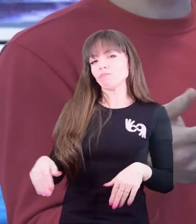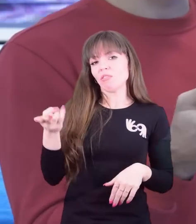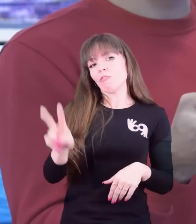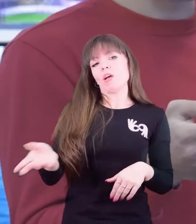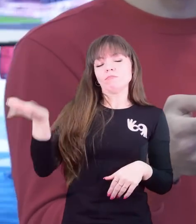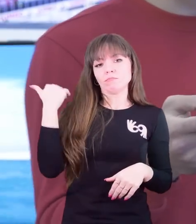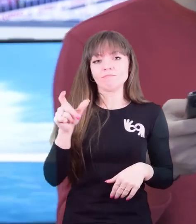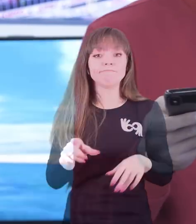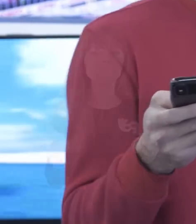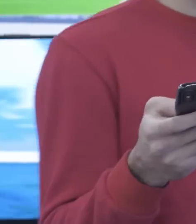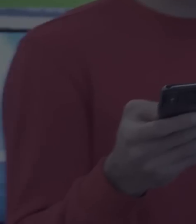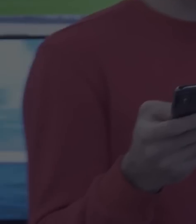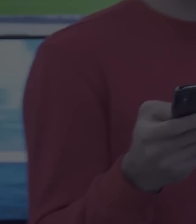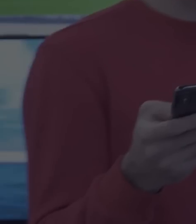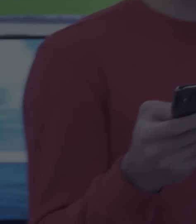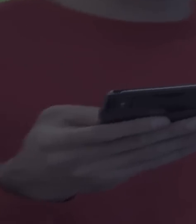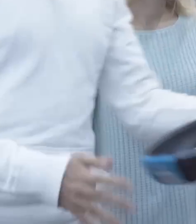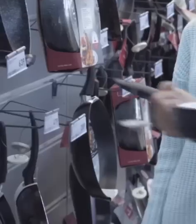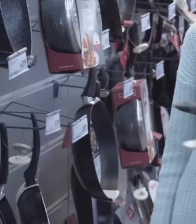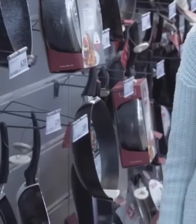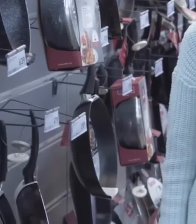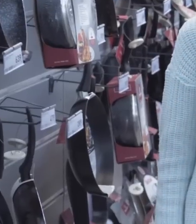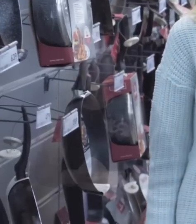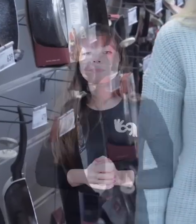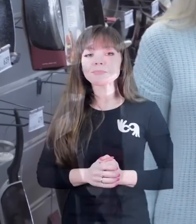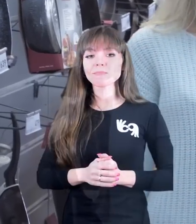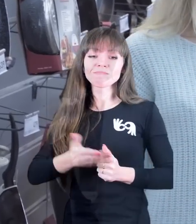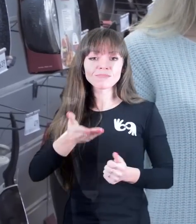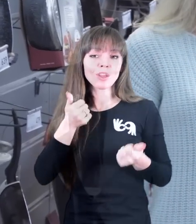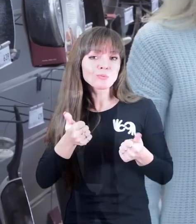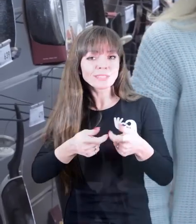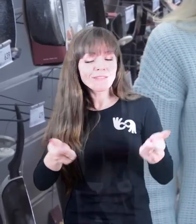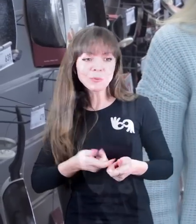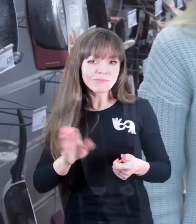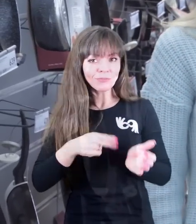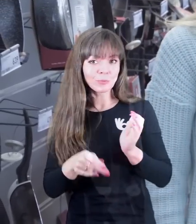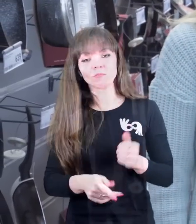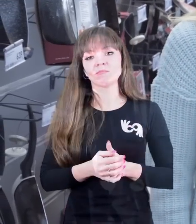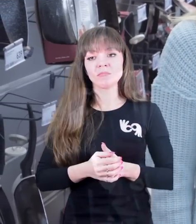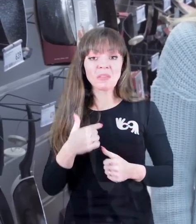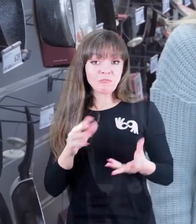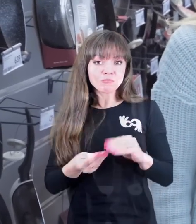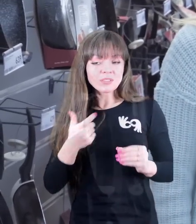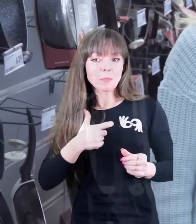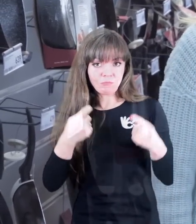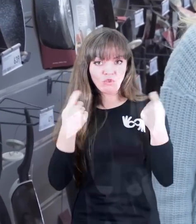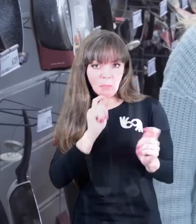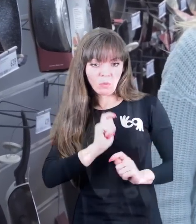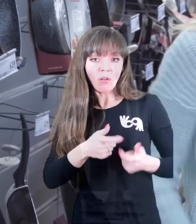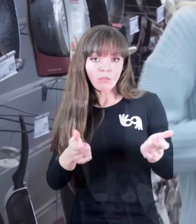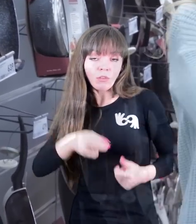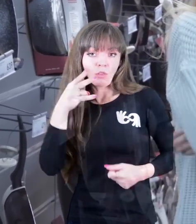89 999. Отлично, заверни мне два. Тут же хорошая сковородка, берем, а? Я вообще-то себе в подарок на день рождения не